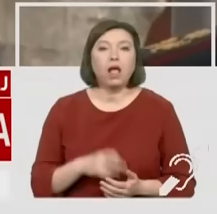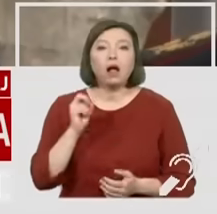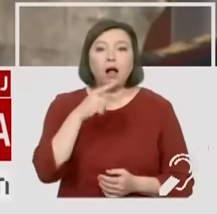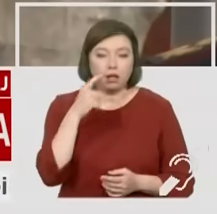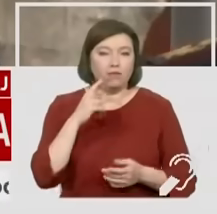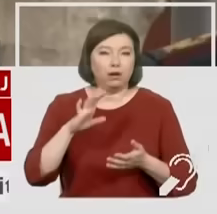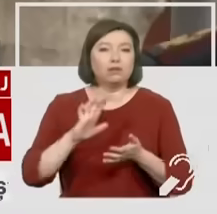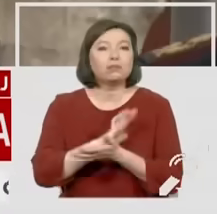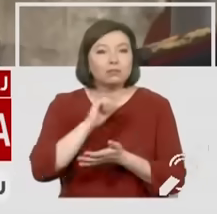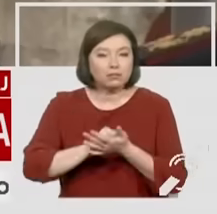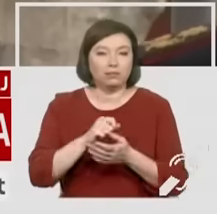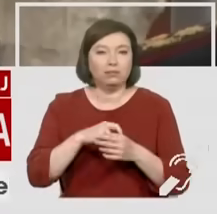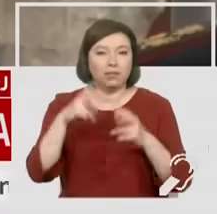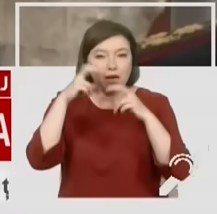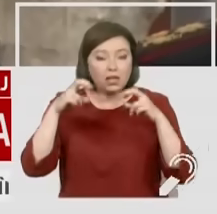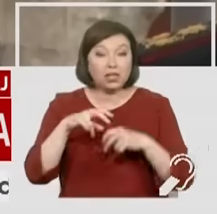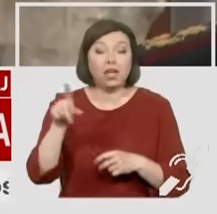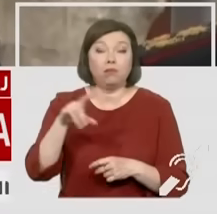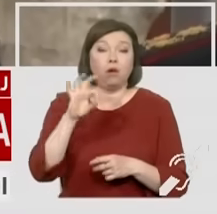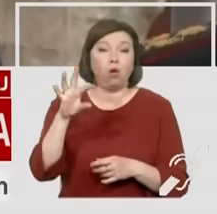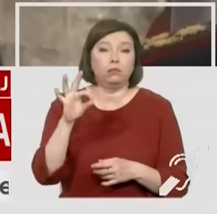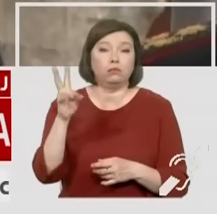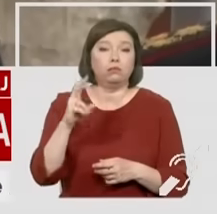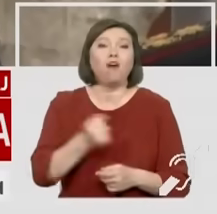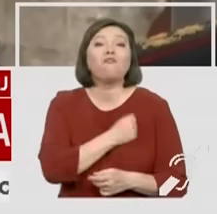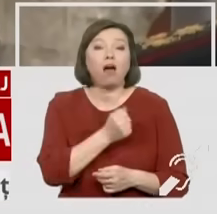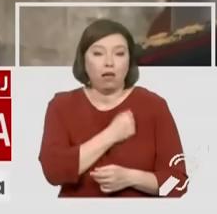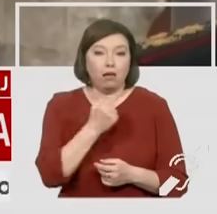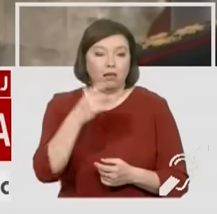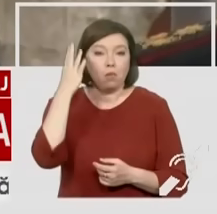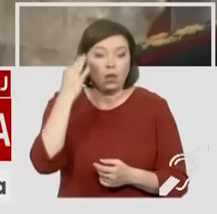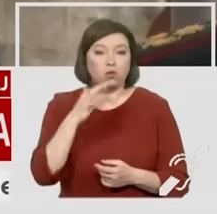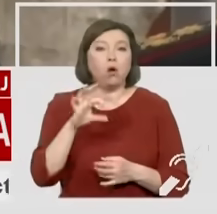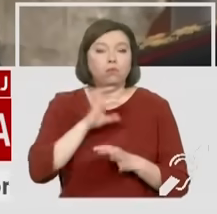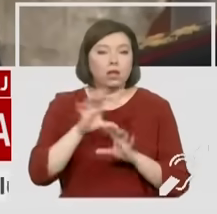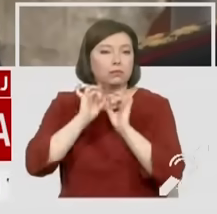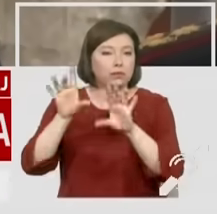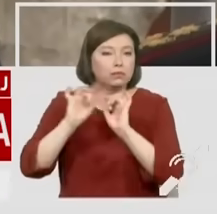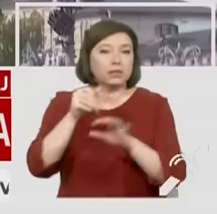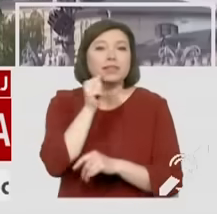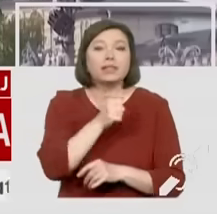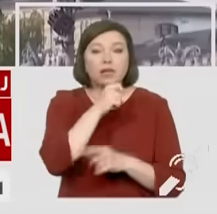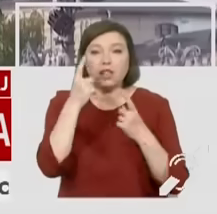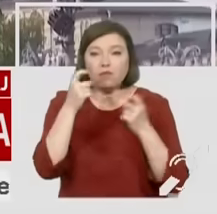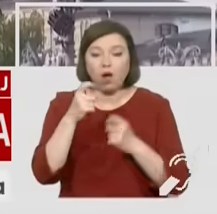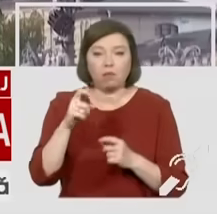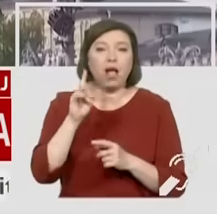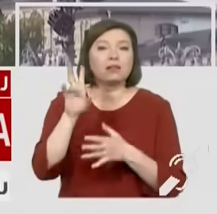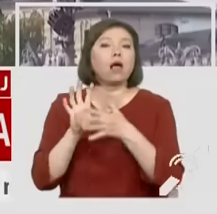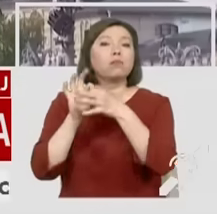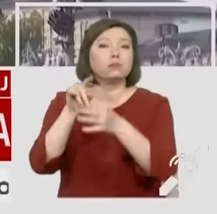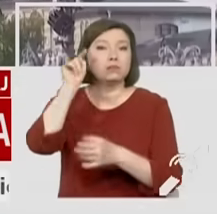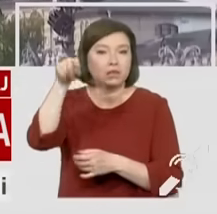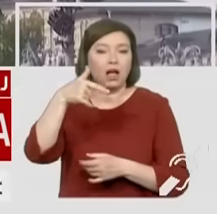Potrivit investigației The Insider, șeful statului major al Republicii Moldova, Igor Gorgan, a oferit informații secrete omului său de contact